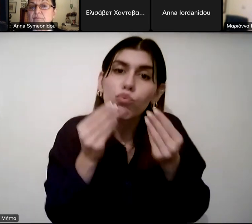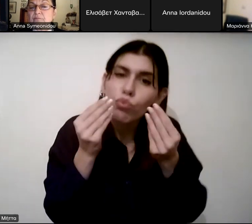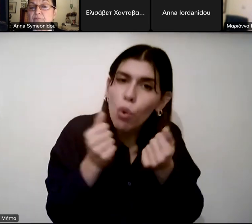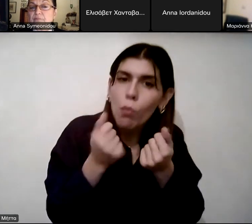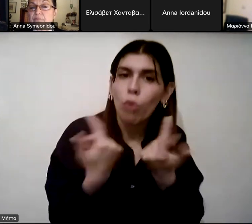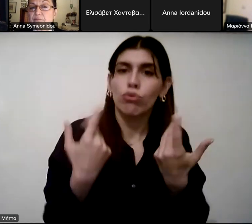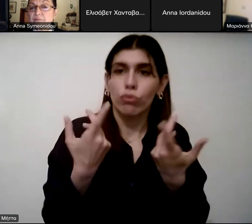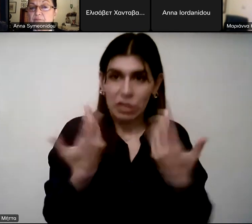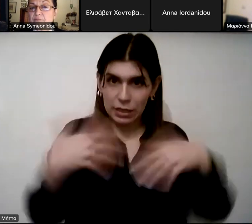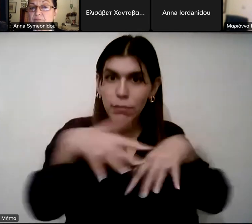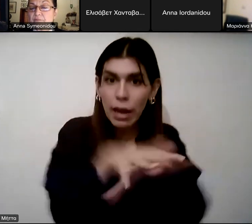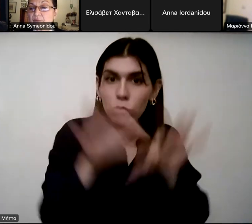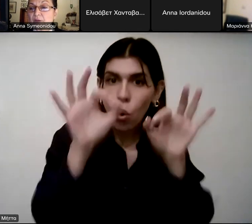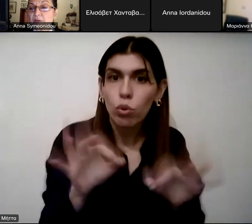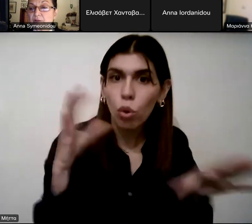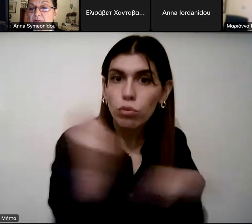συμπερίληψη. Ευχαριστώ.